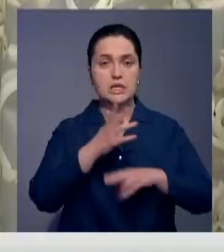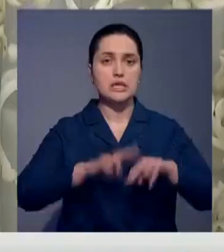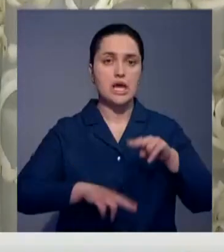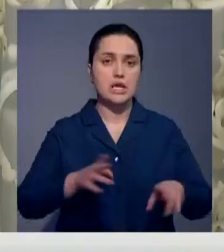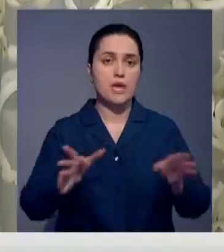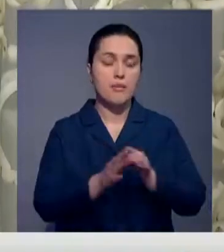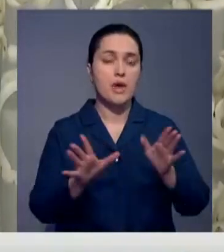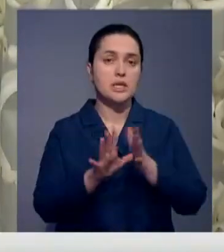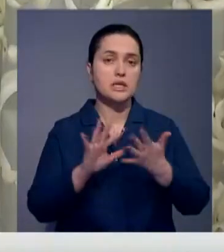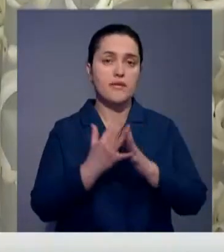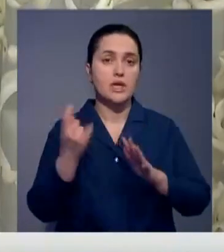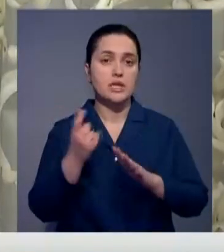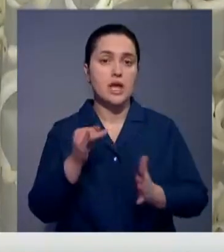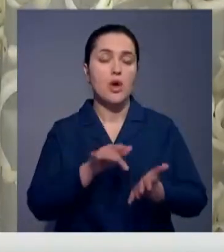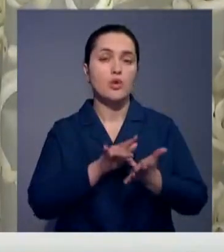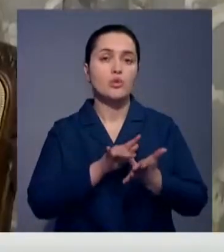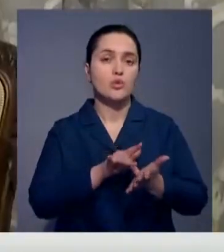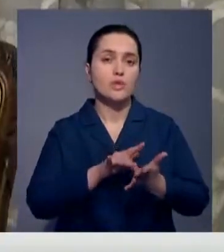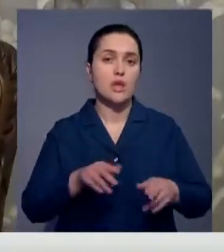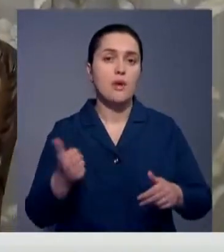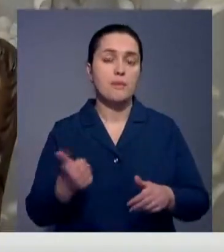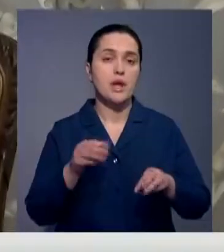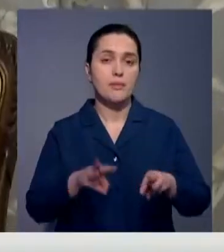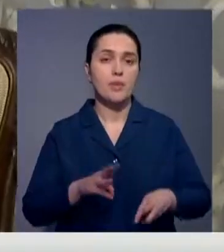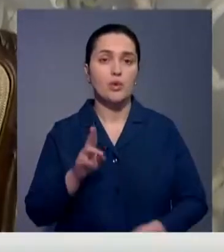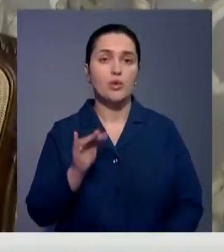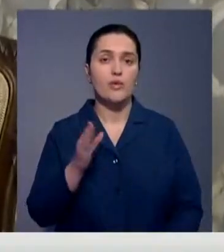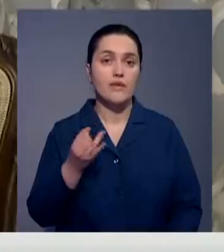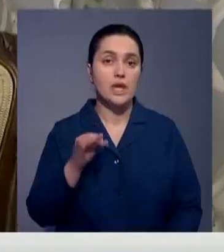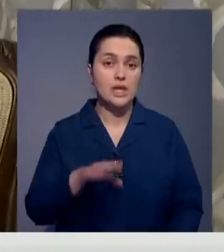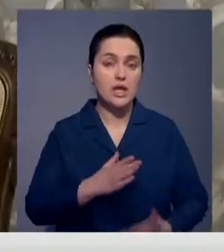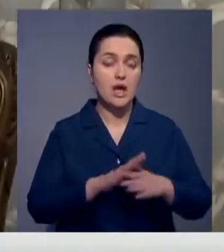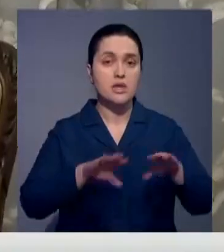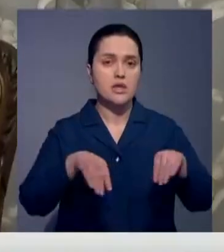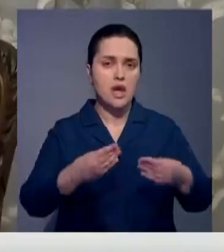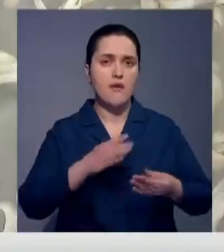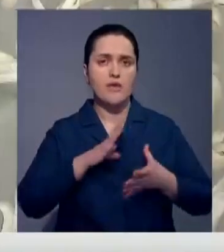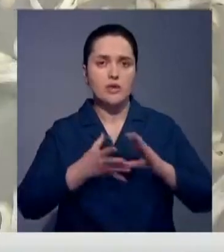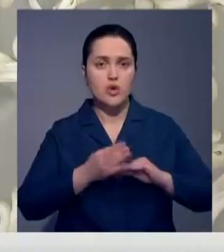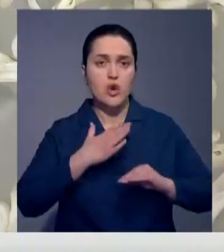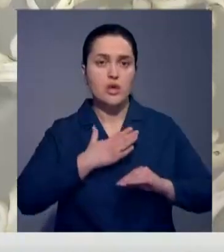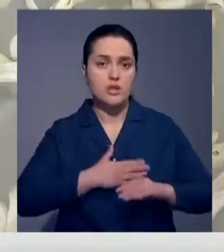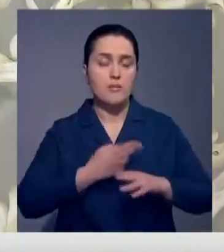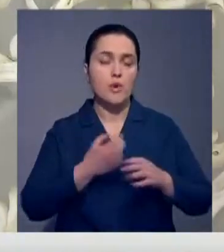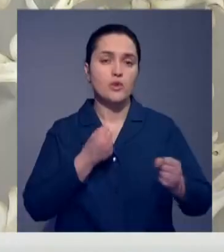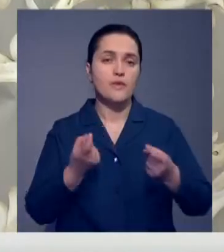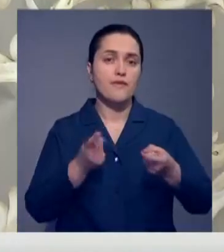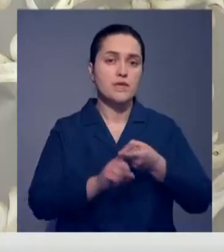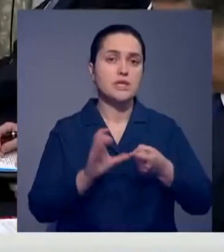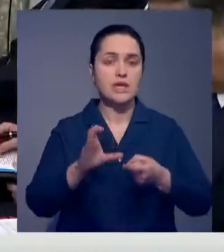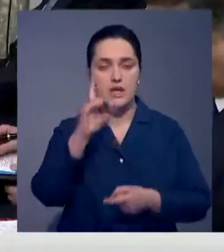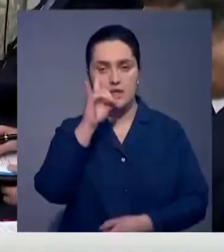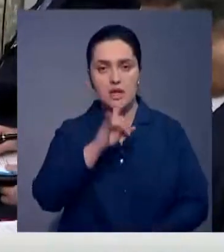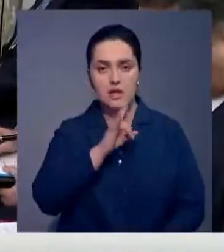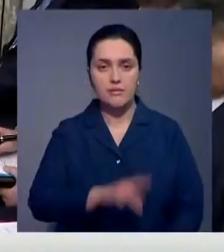энергетики сельского хозяйства и туризма премьер-министр кувейта в свою очередь и дал высокую оценку перспектив укрепление связи с